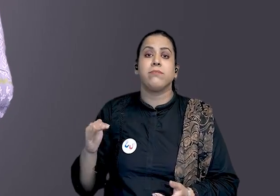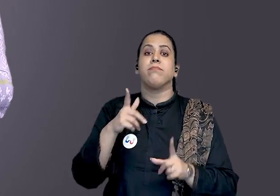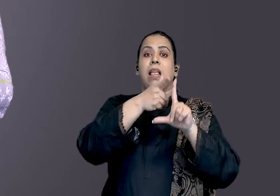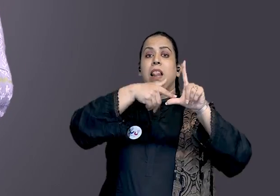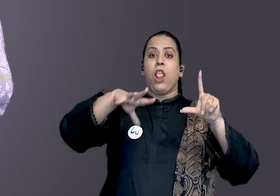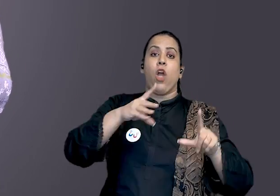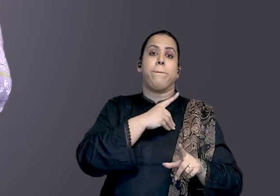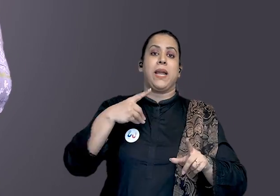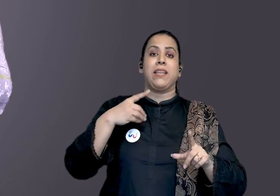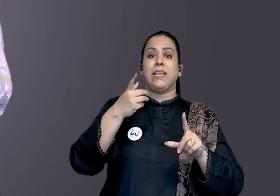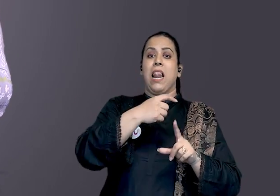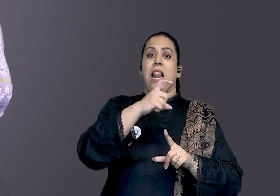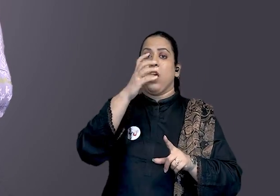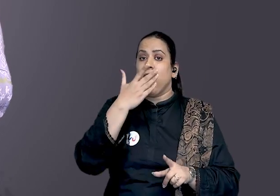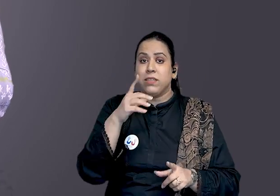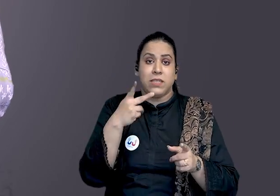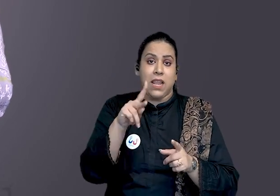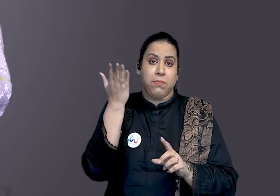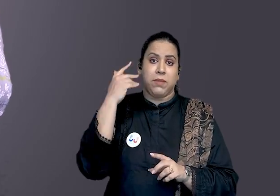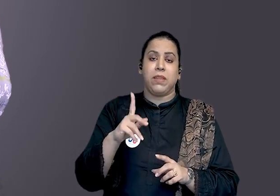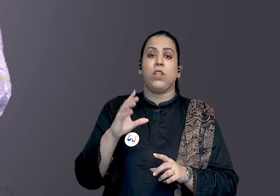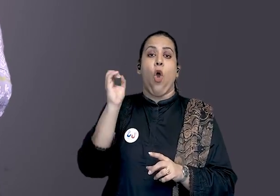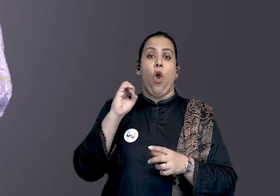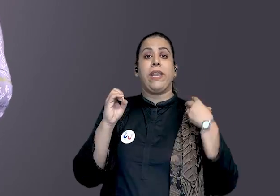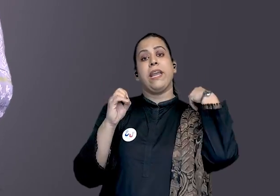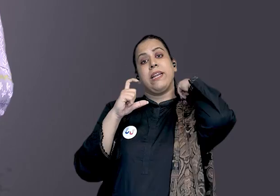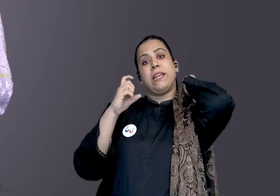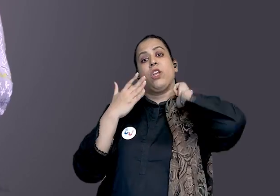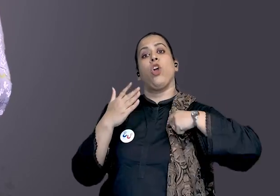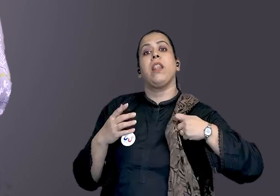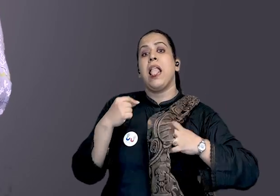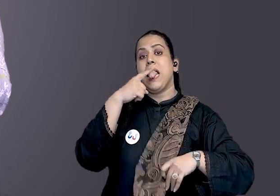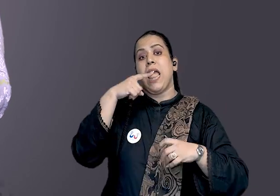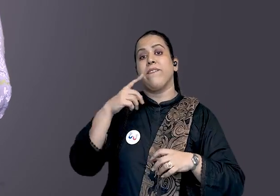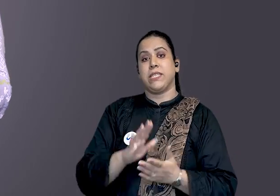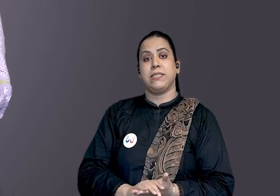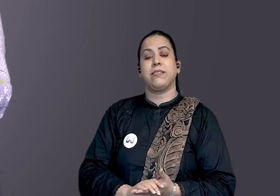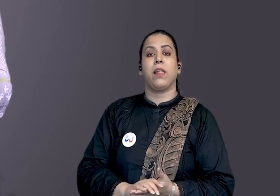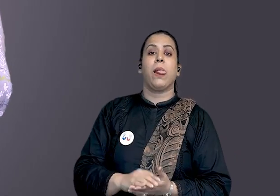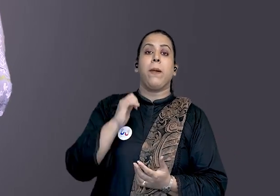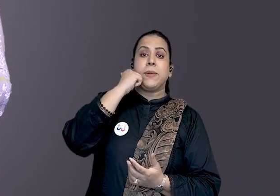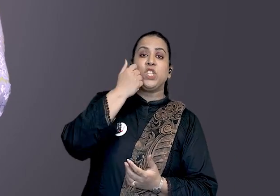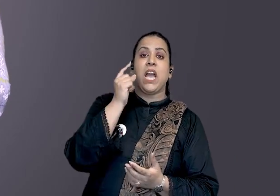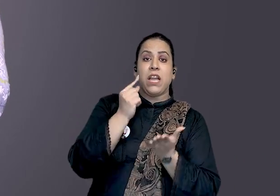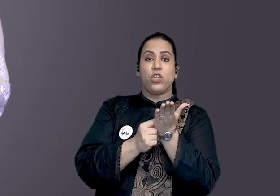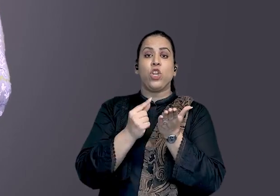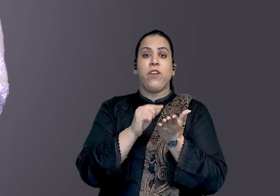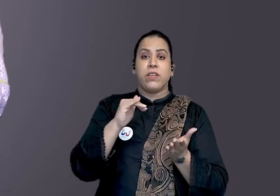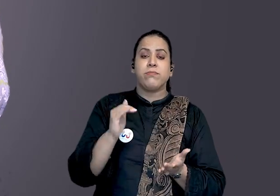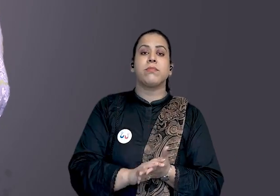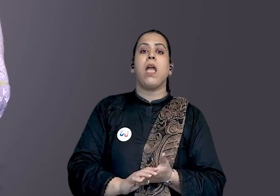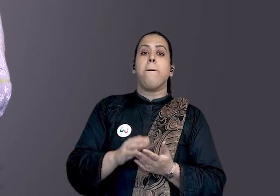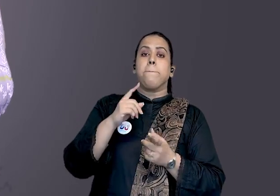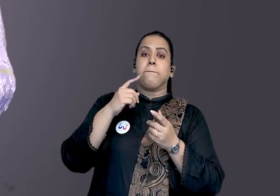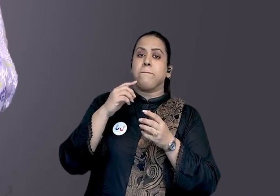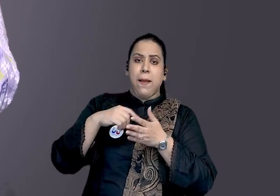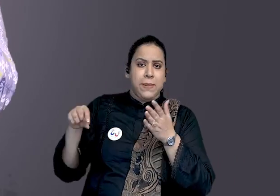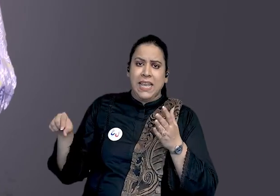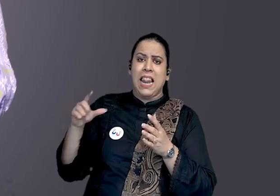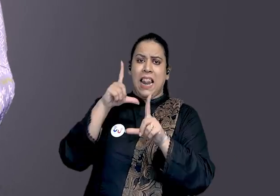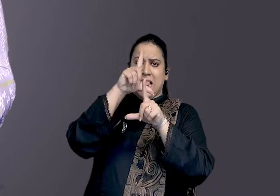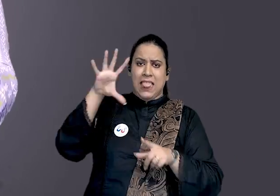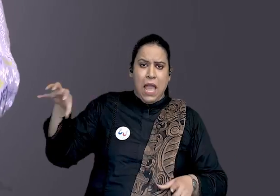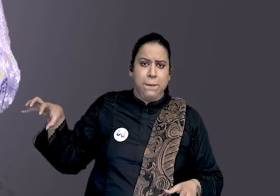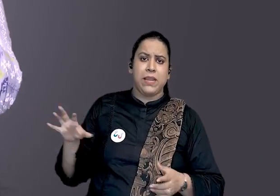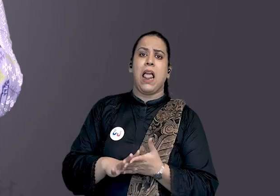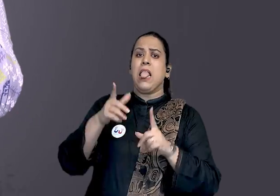پبلک لائبریری، لاہور میوزیم، ٹاؤن ہال، لاہور ہائی کورٹ، آپ کا GPO. اب یہ